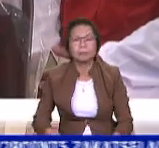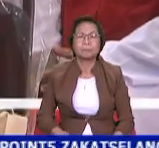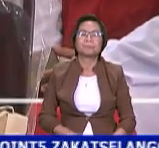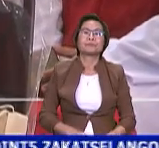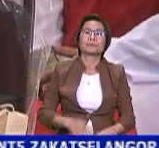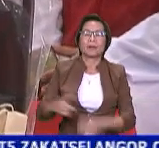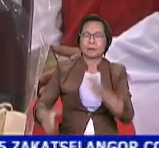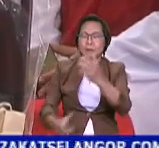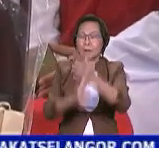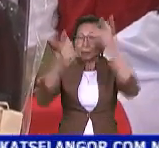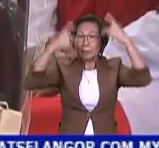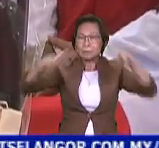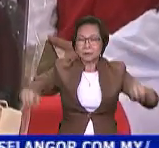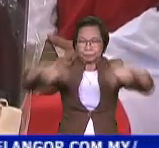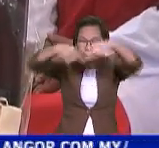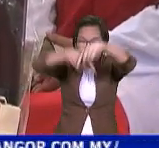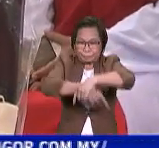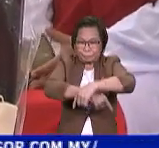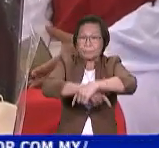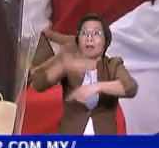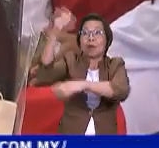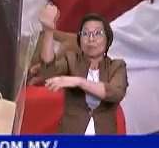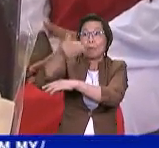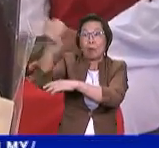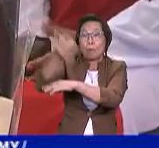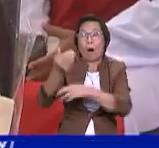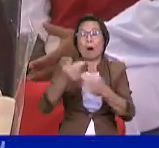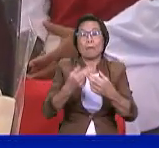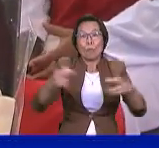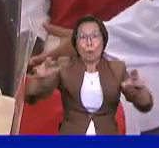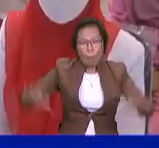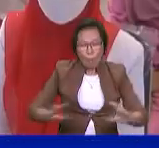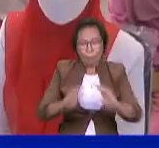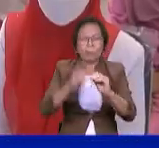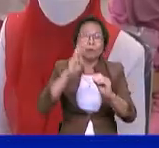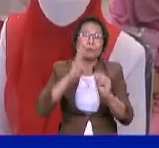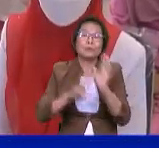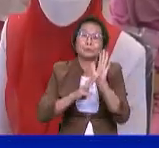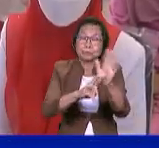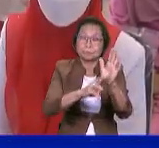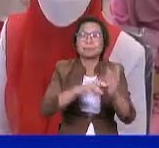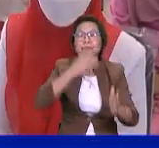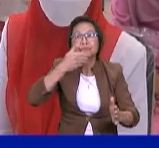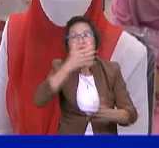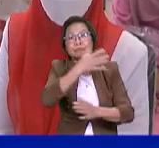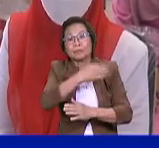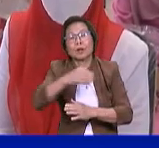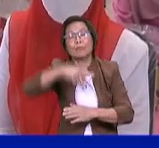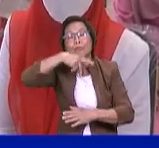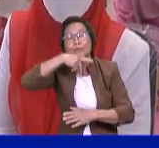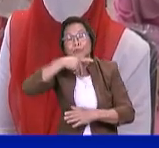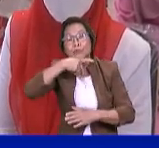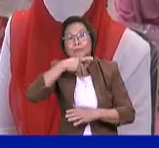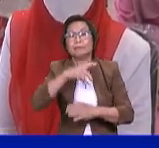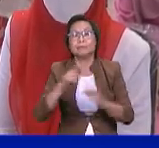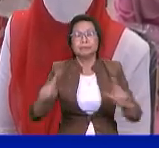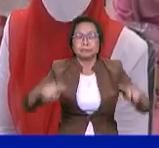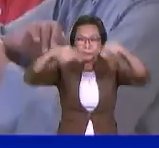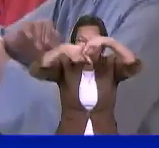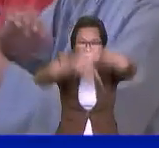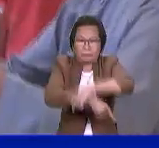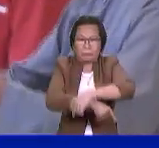Beliau yang juga naib Presiden UMNO berucap merasmikan mesyuarat perwakilan wanita, pemuda dan puteri UMNO bahagian Berau.